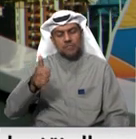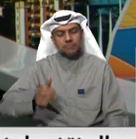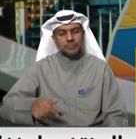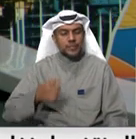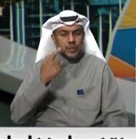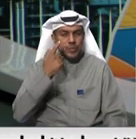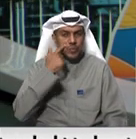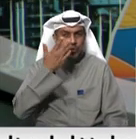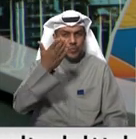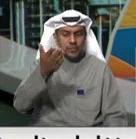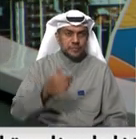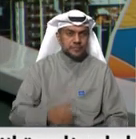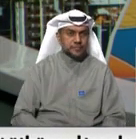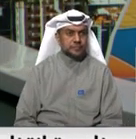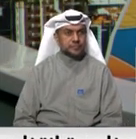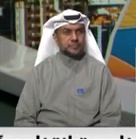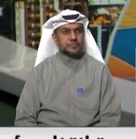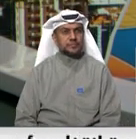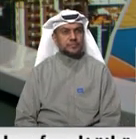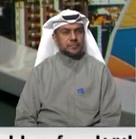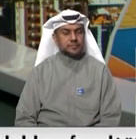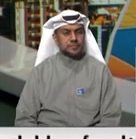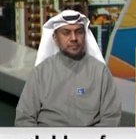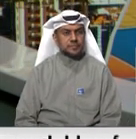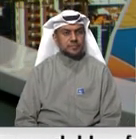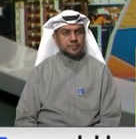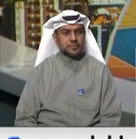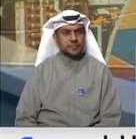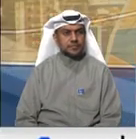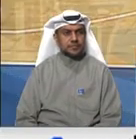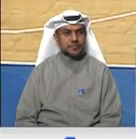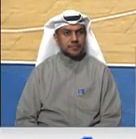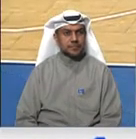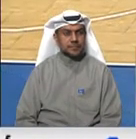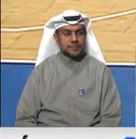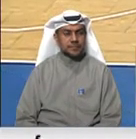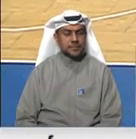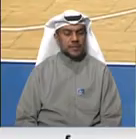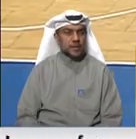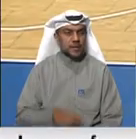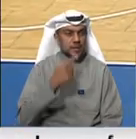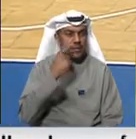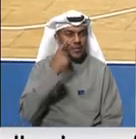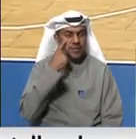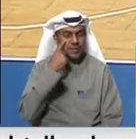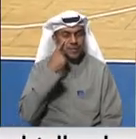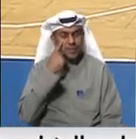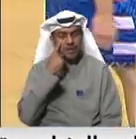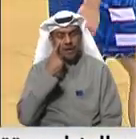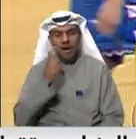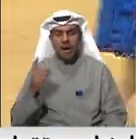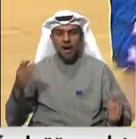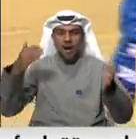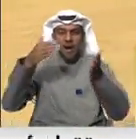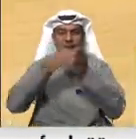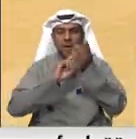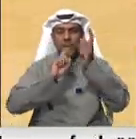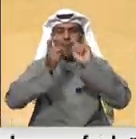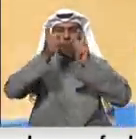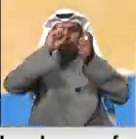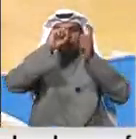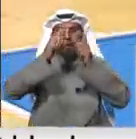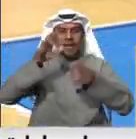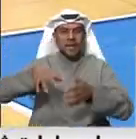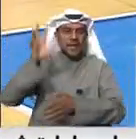اكثر في سياق هذا التقرير جوله ختاميه لمنافسات الدوري التمهيدي